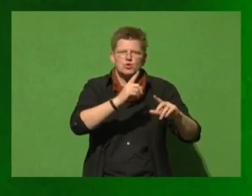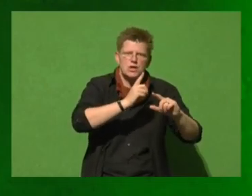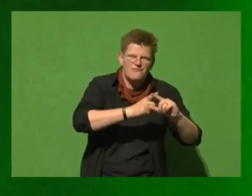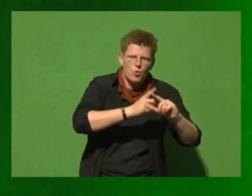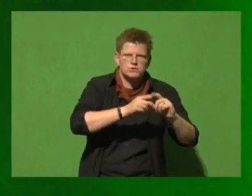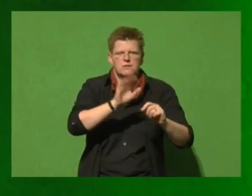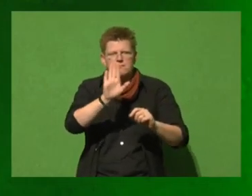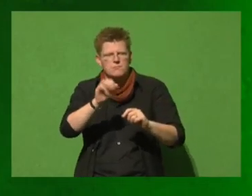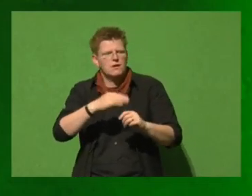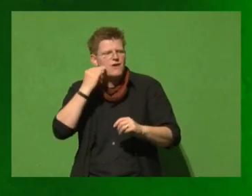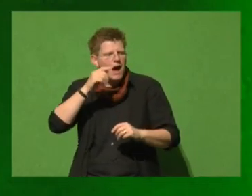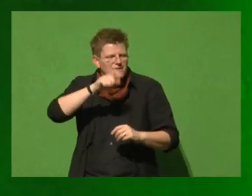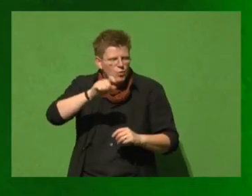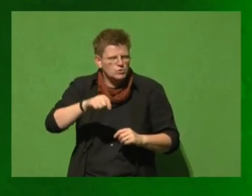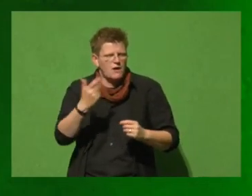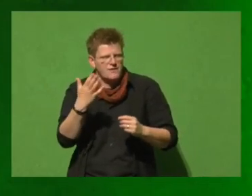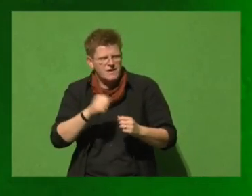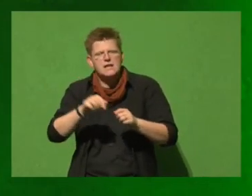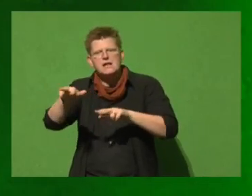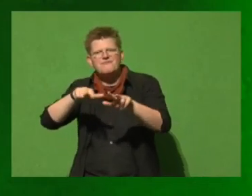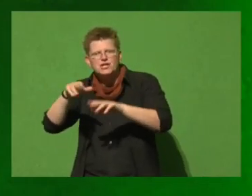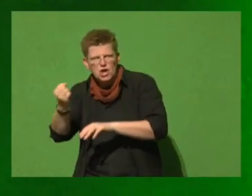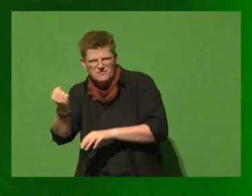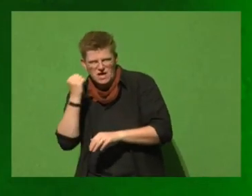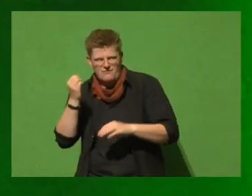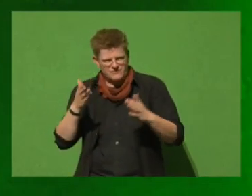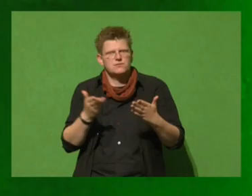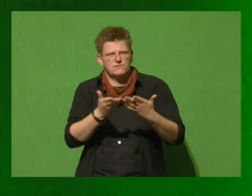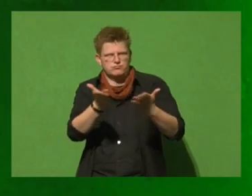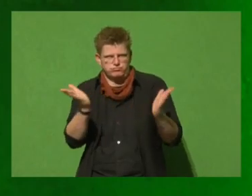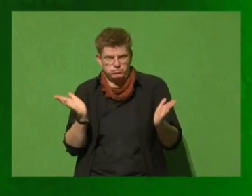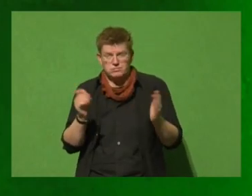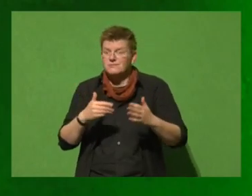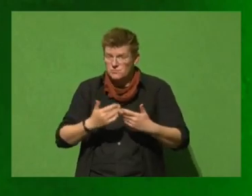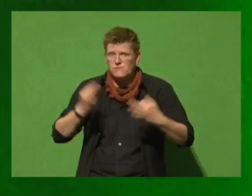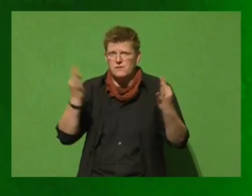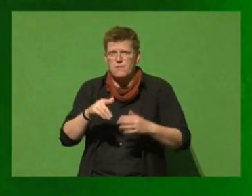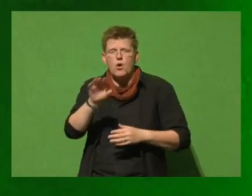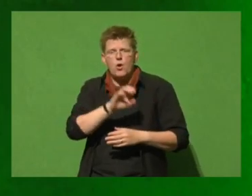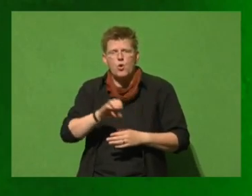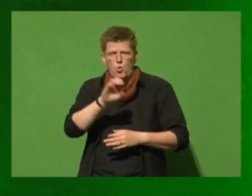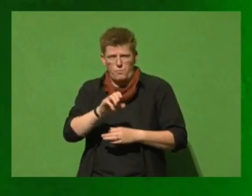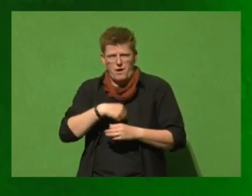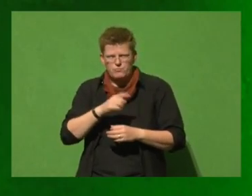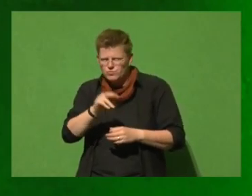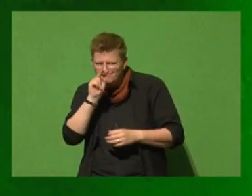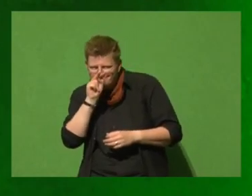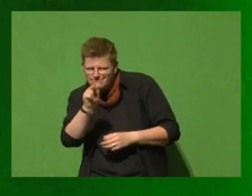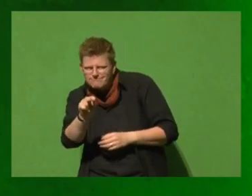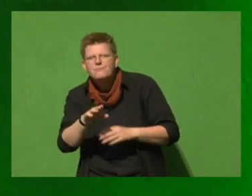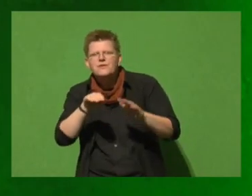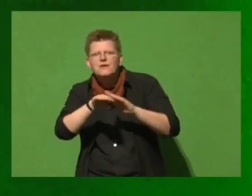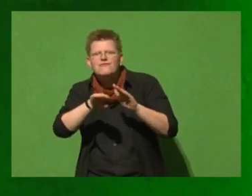fair. Wir Grüne stehen für ein solidarisches Europa, das auch Flüchtende im Blick hat. Deshalb plädieren wir in unserem Antrag